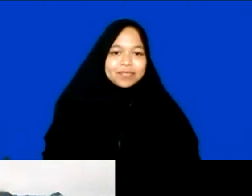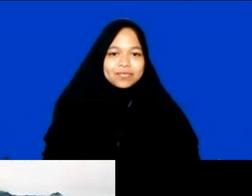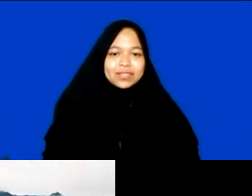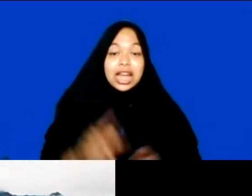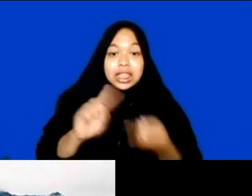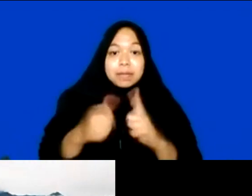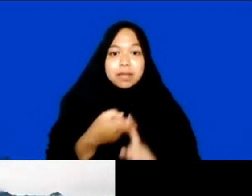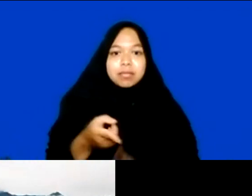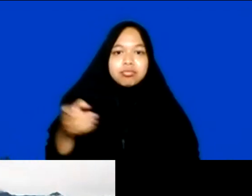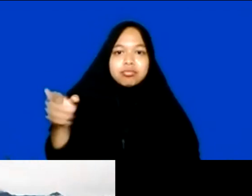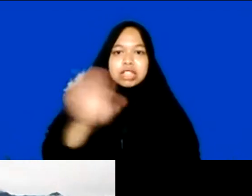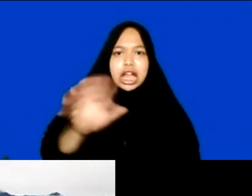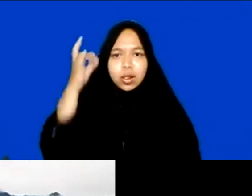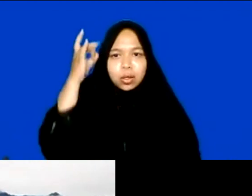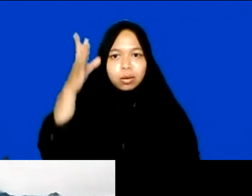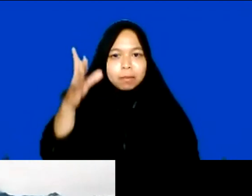follow